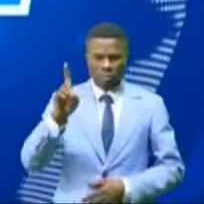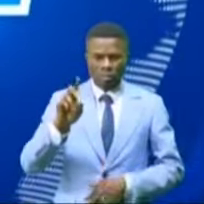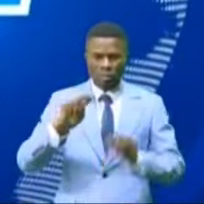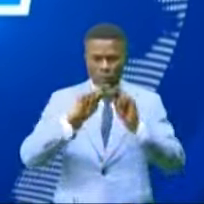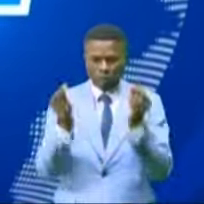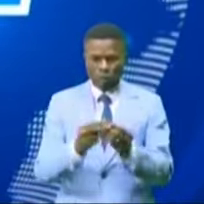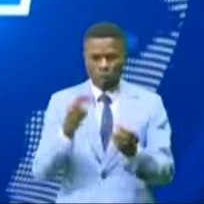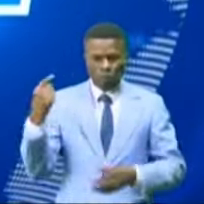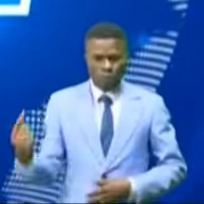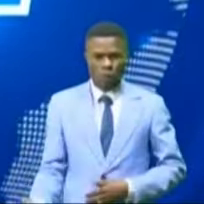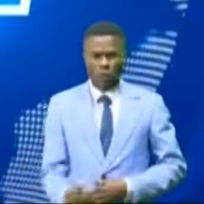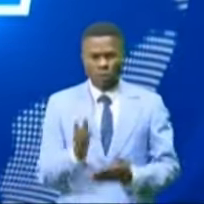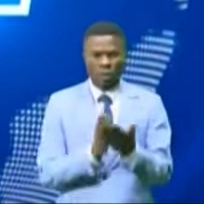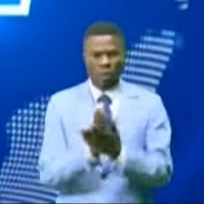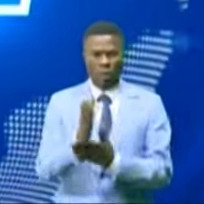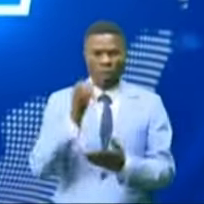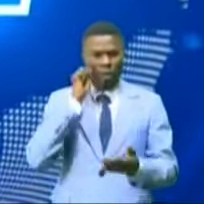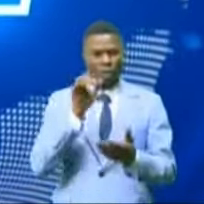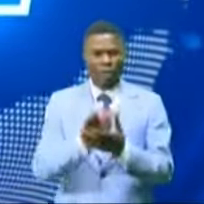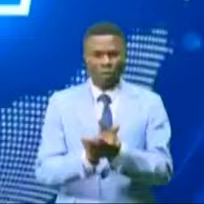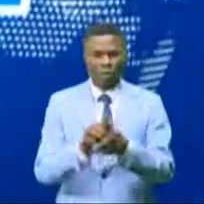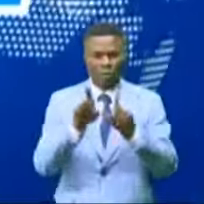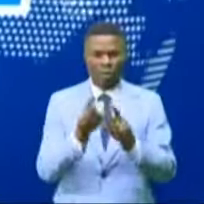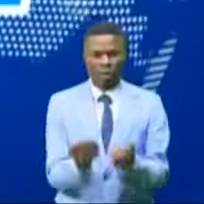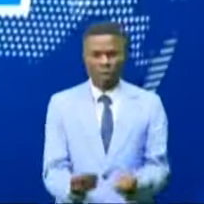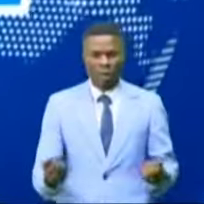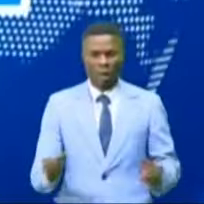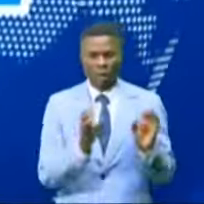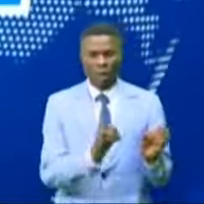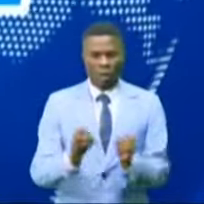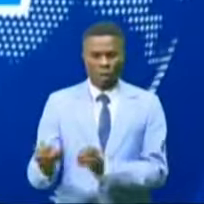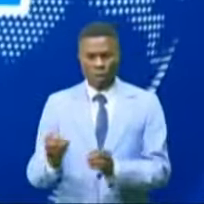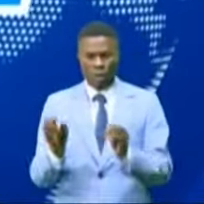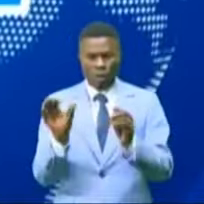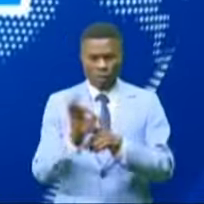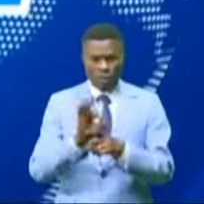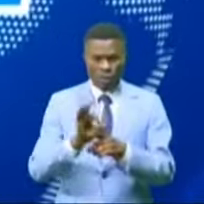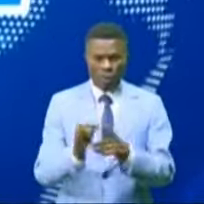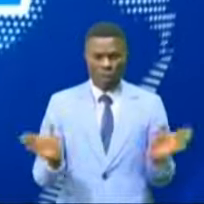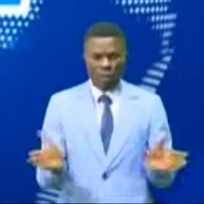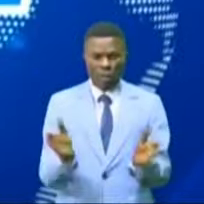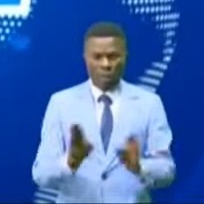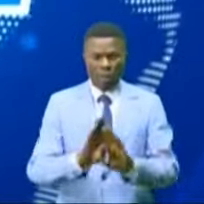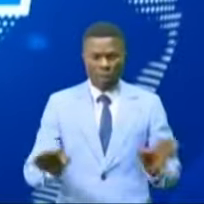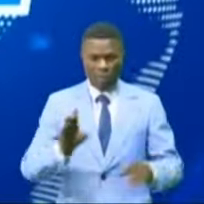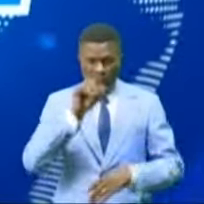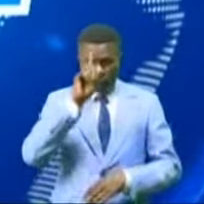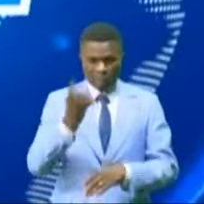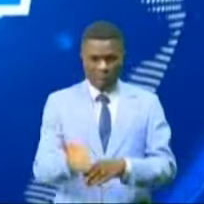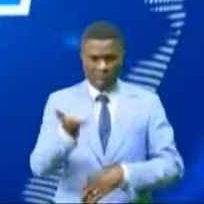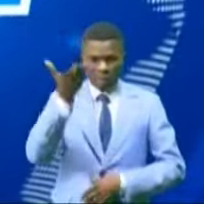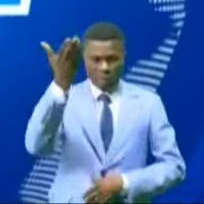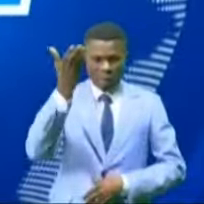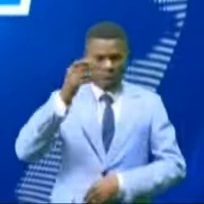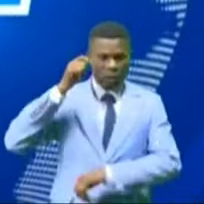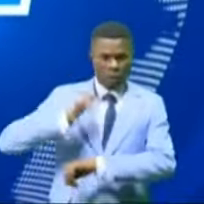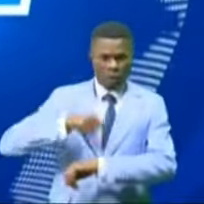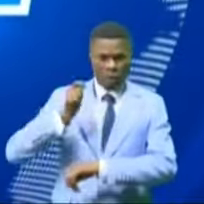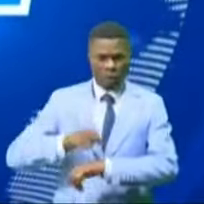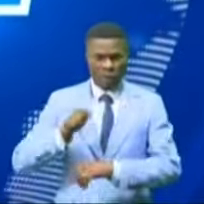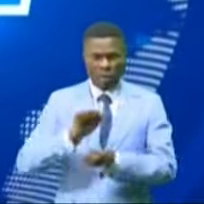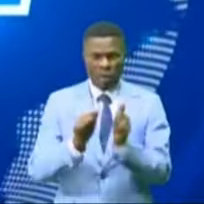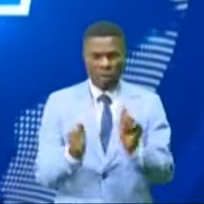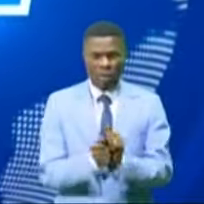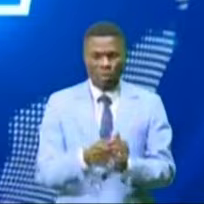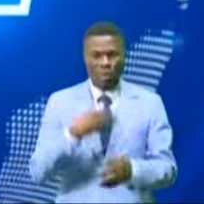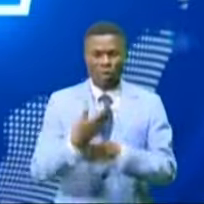sous-commission permanente des droits de la femme et de l'enfant, a organisé cet atelier de renforcement de capacité des acteurs judiciaires sur le